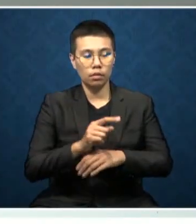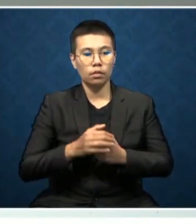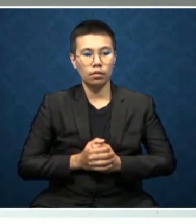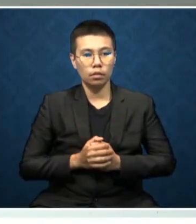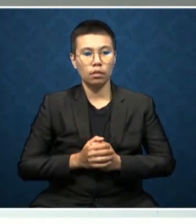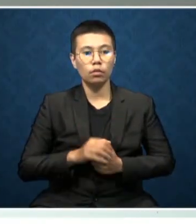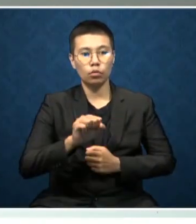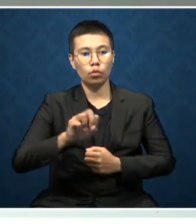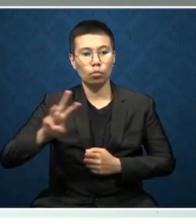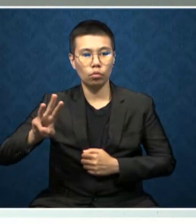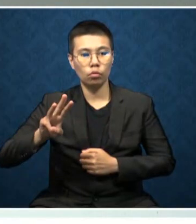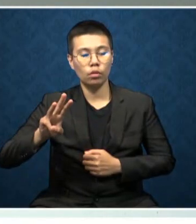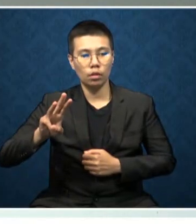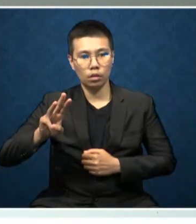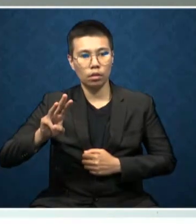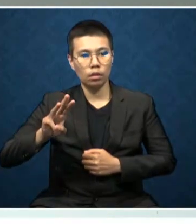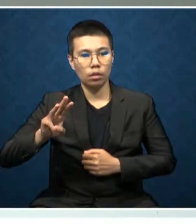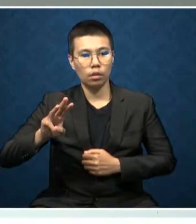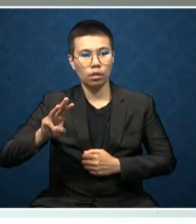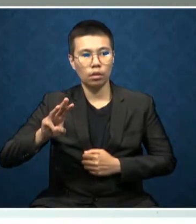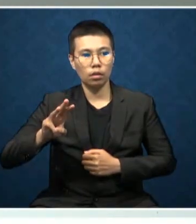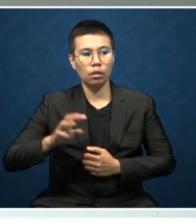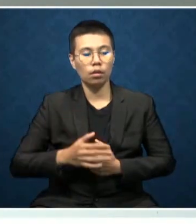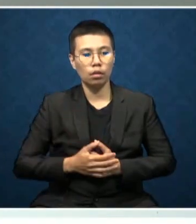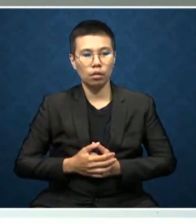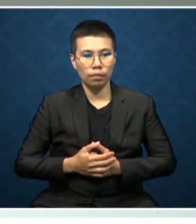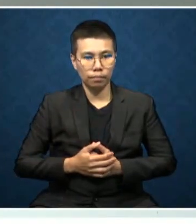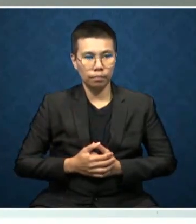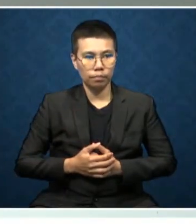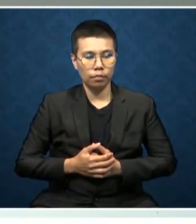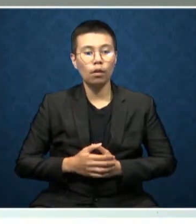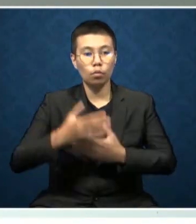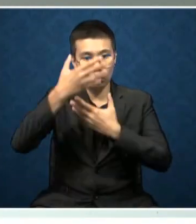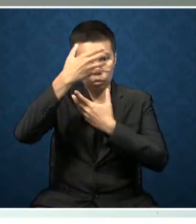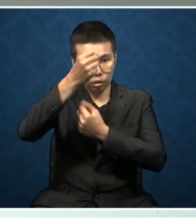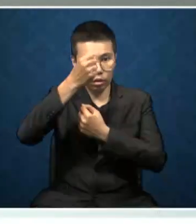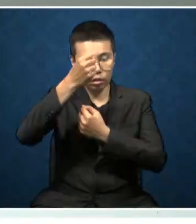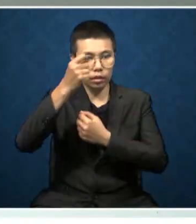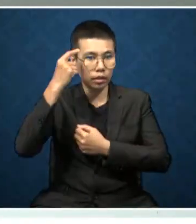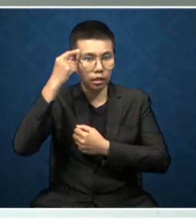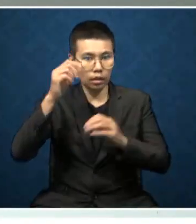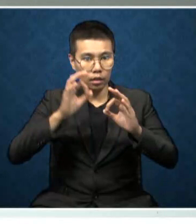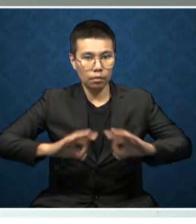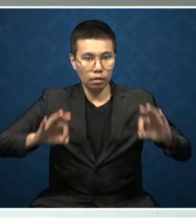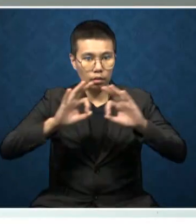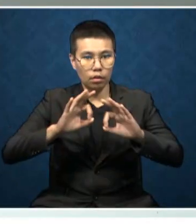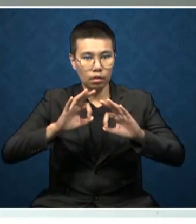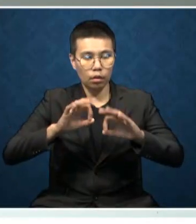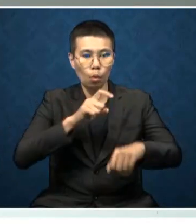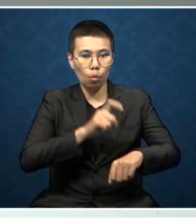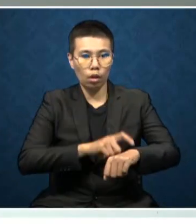สมาชิกุสภานะครับที่ได้กรุณาให้ความเ่อสนใจให้ความสำคัญให้เวลาในเรื่องของ